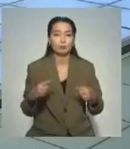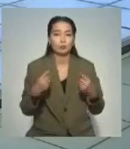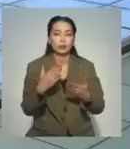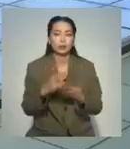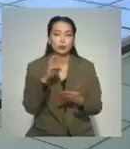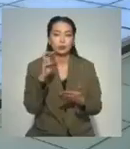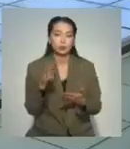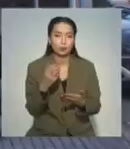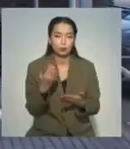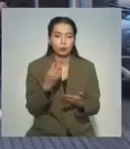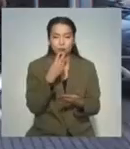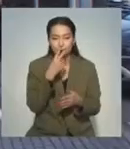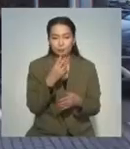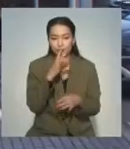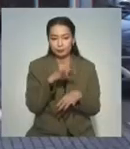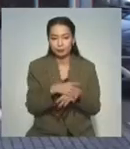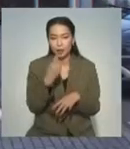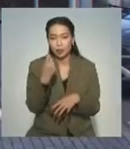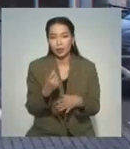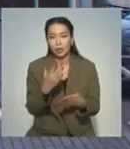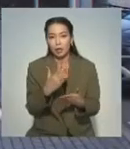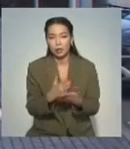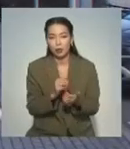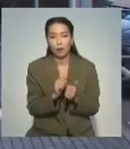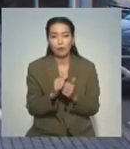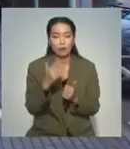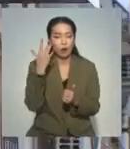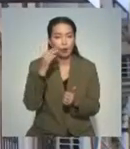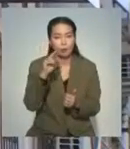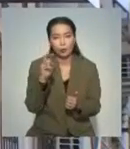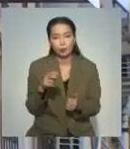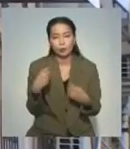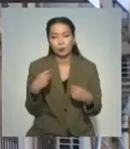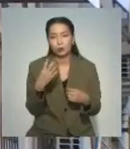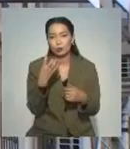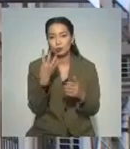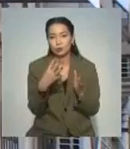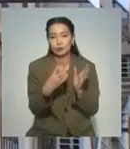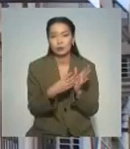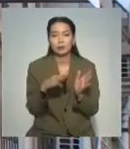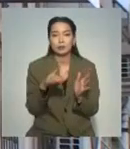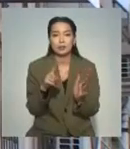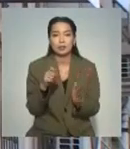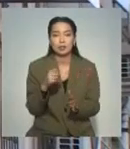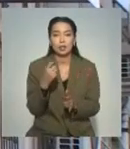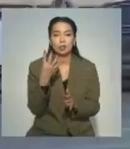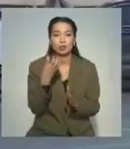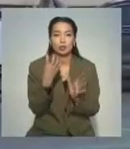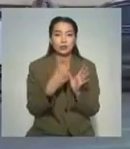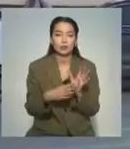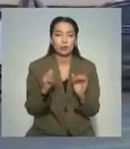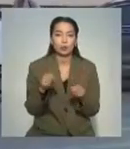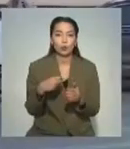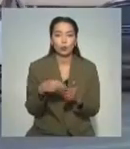позиции. Доллар заметно подешевел. В обменниках американцы продают за 449 тенге. За